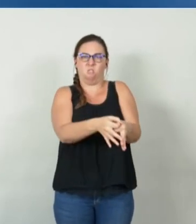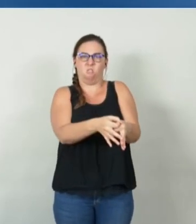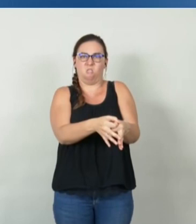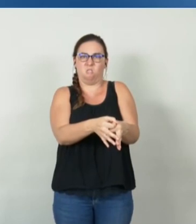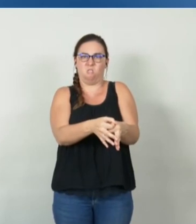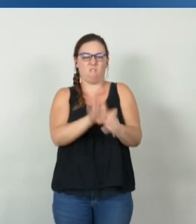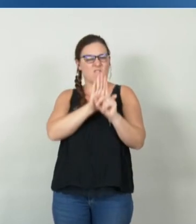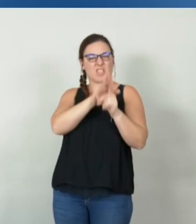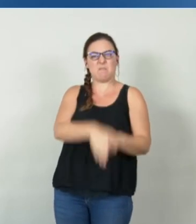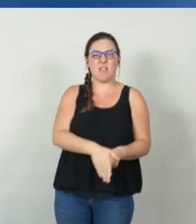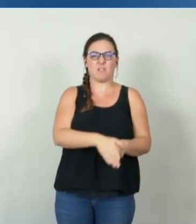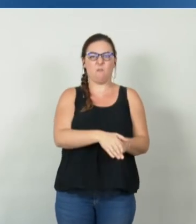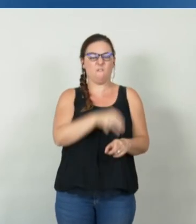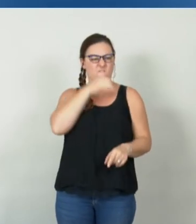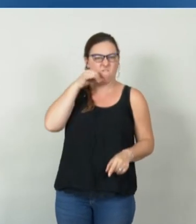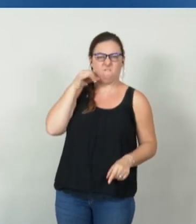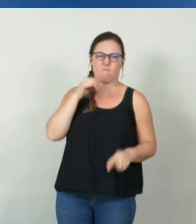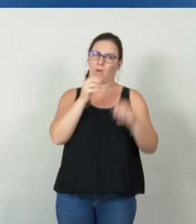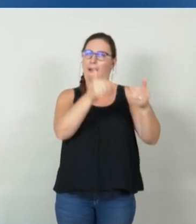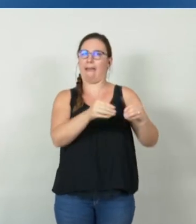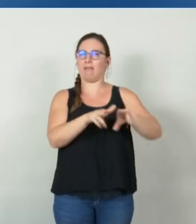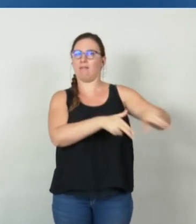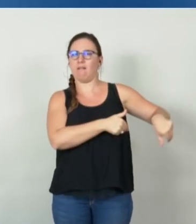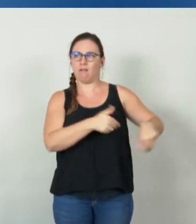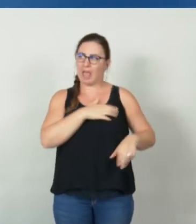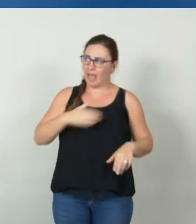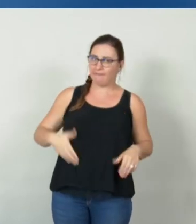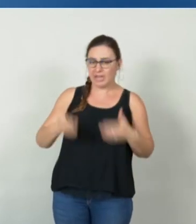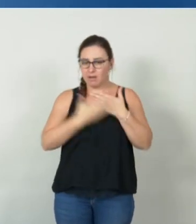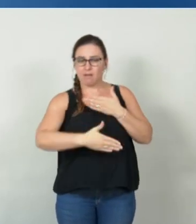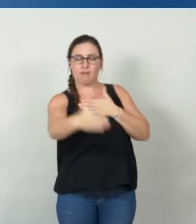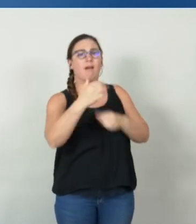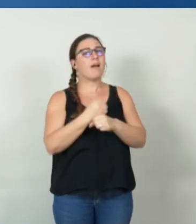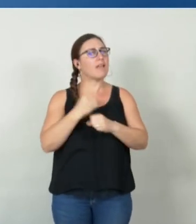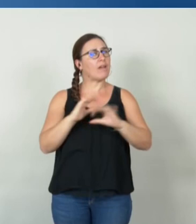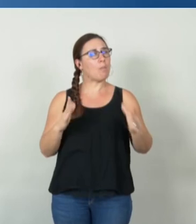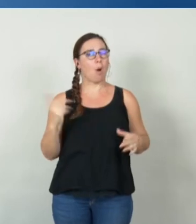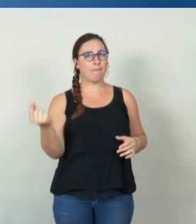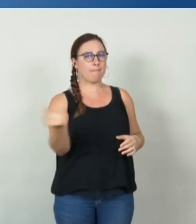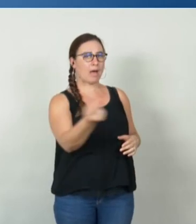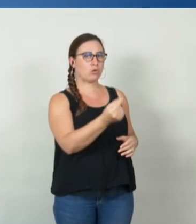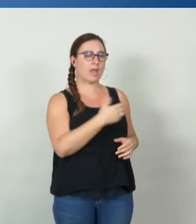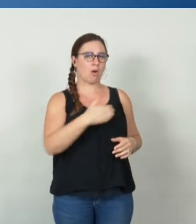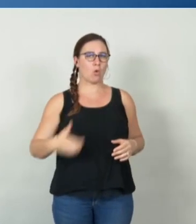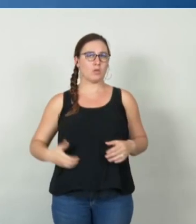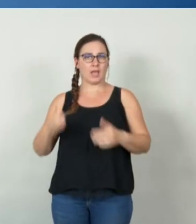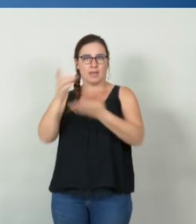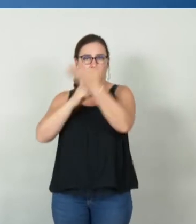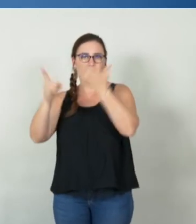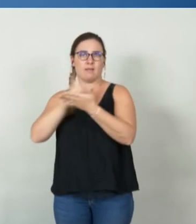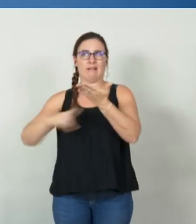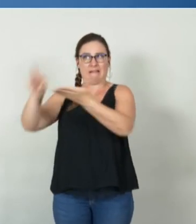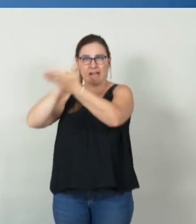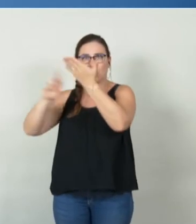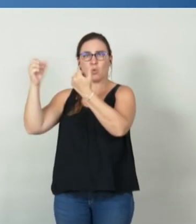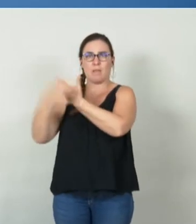discriminant pouvez-vous m'indiquer comment la ville va travailler sur ce sujet avec ses partenaires du conseil départemental de la région et de la